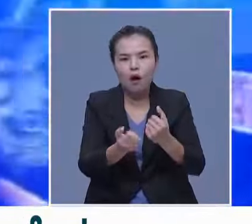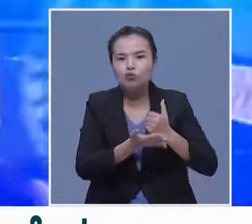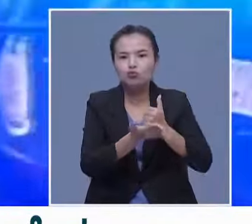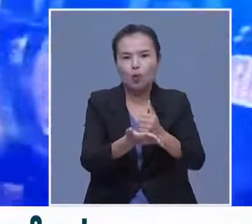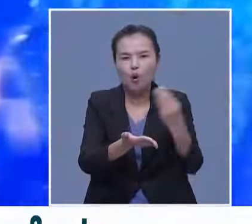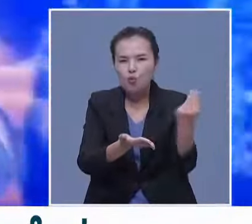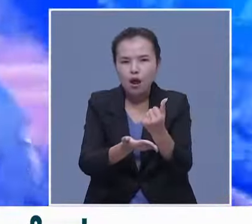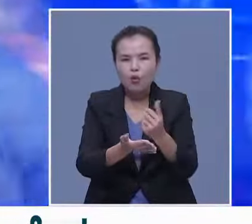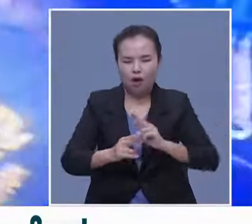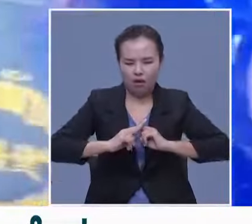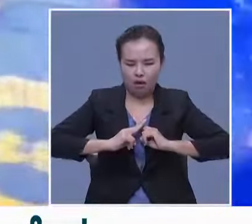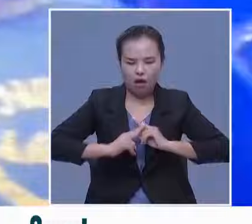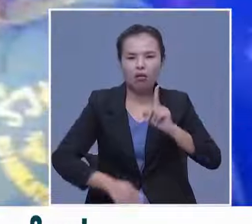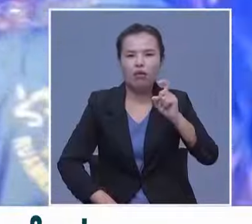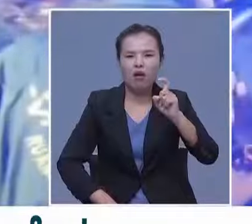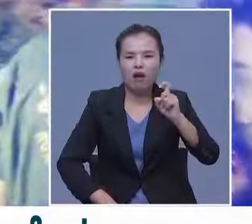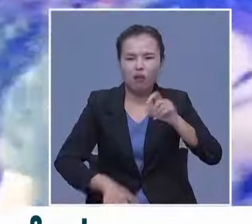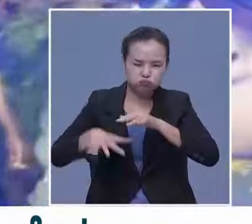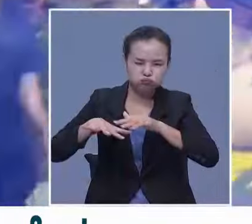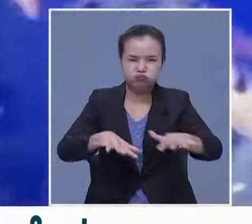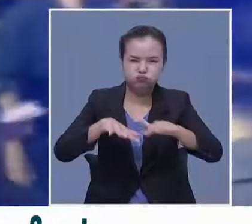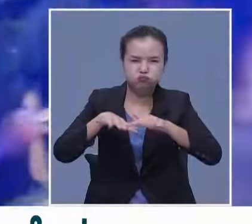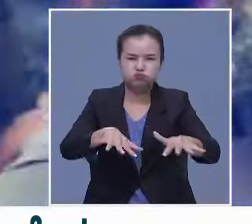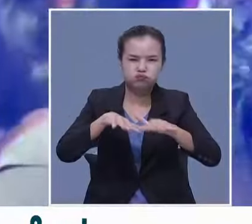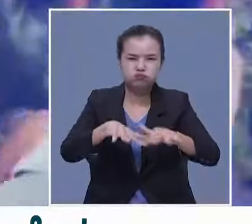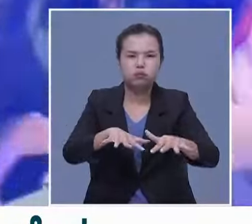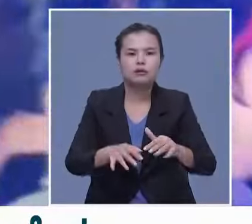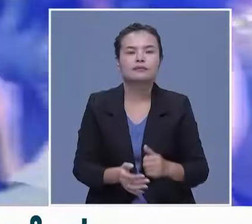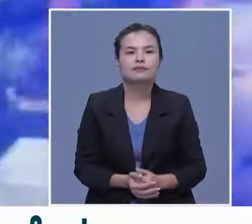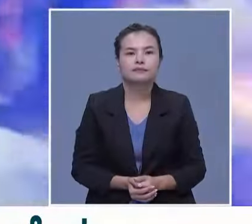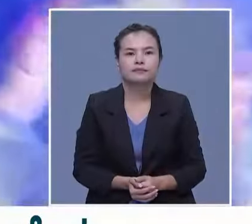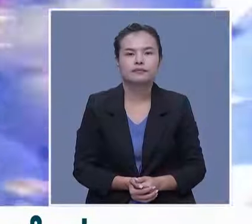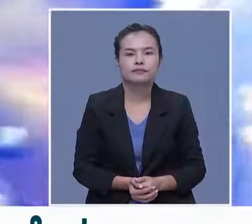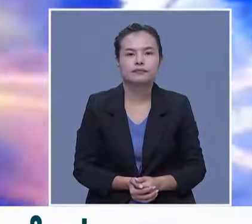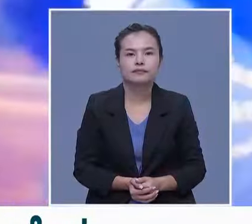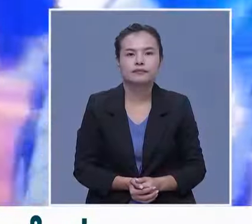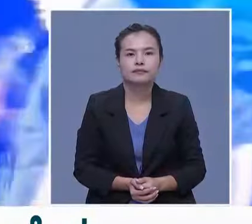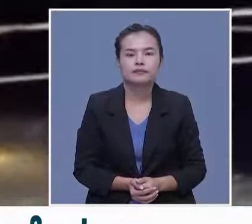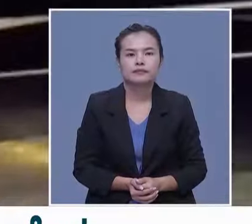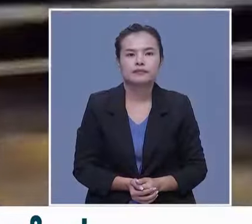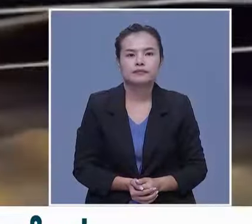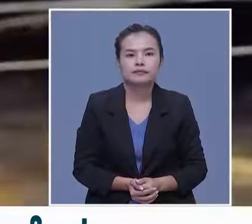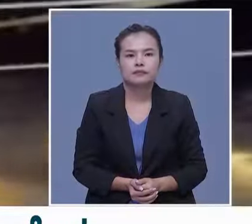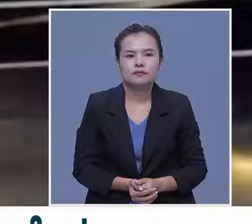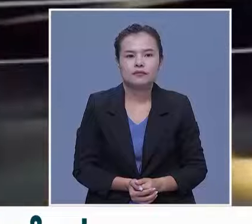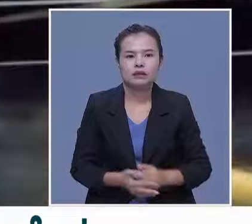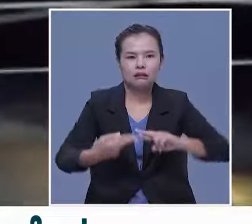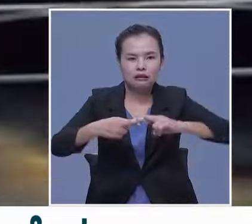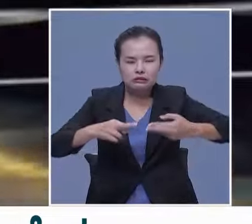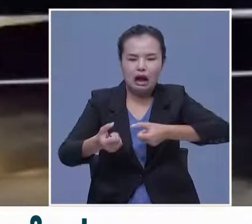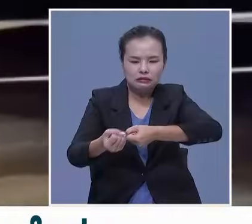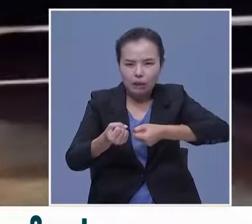ด่วนแล้วค่ะออกมาเองไม่ได้จริงๆน้ำมันไหลเร็วแล้วก็แรงมากๆค่ะเชือกจับเชือกค่ะ